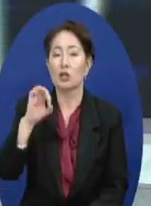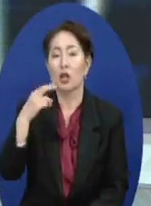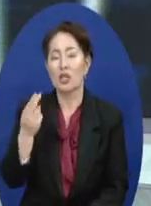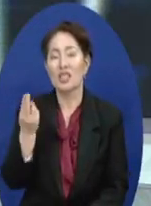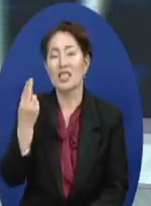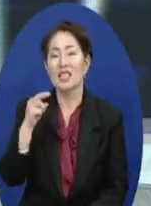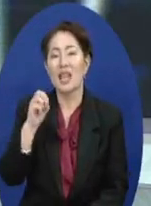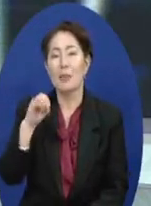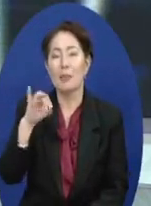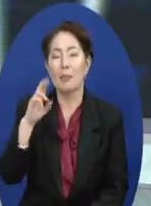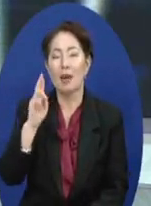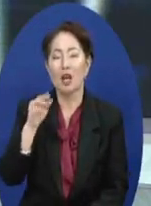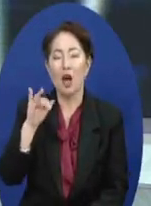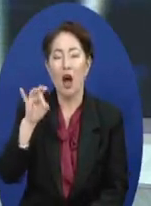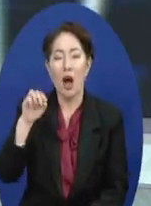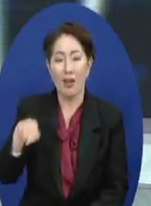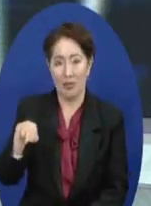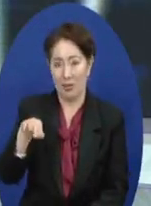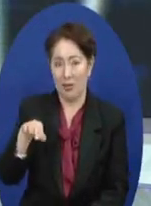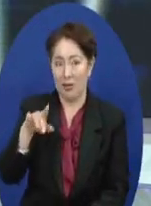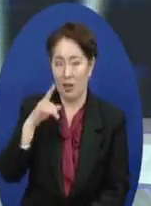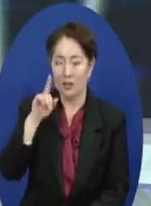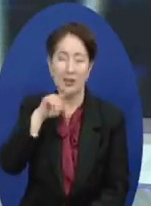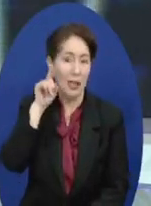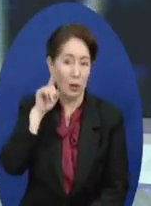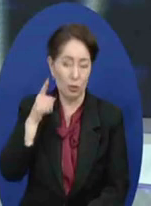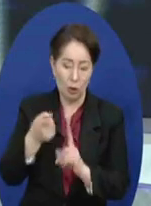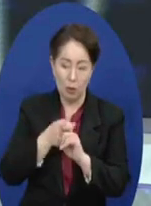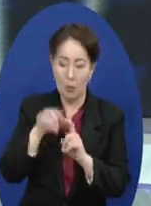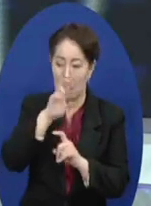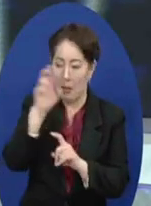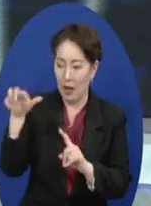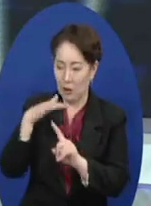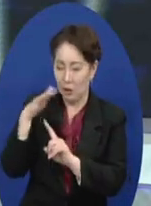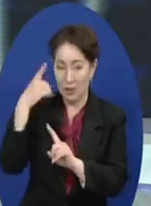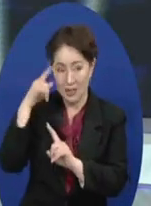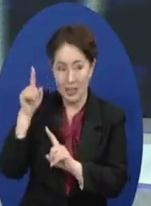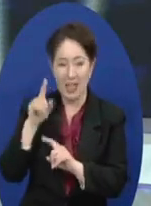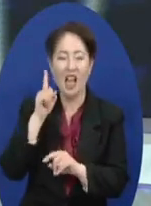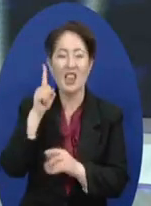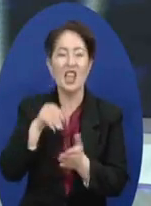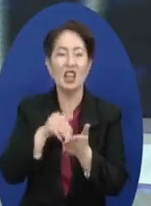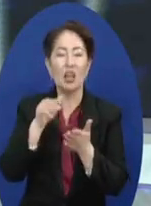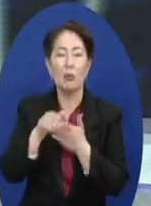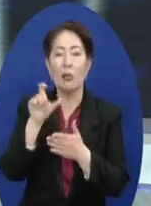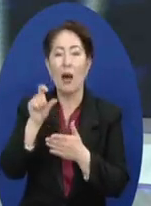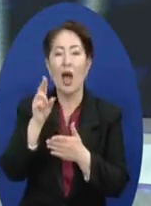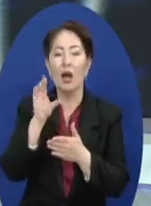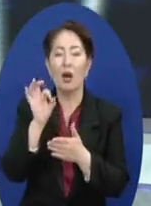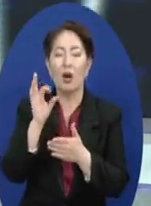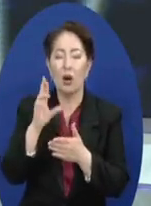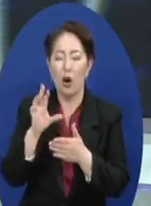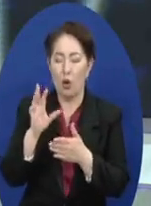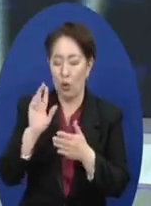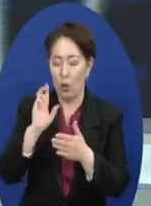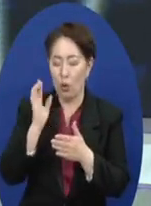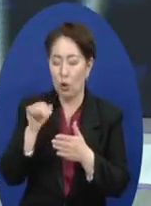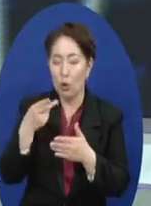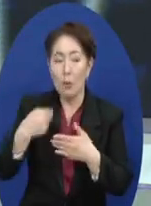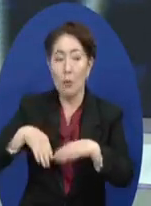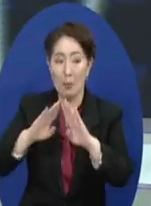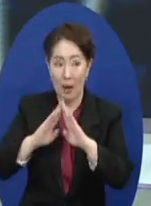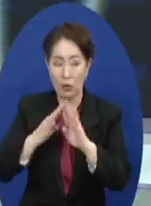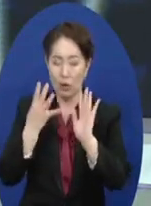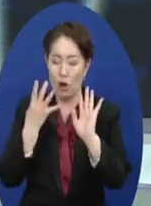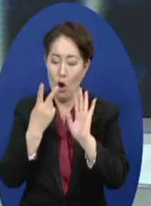Социал-демократы Монголын залуучуудын холбооны байгаль орчны хорооноос санаачлан Тэрбум Мото Эко-клубыг байгууллаа. Тус хорооно